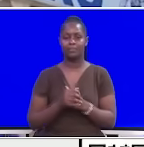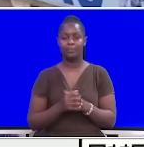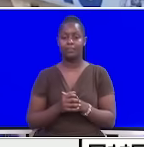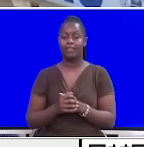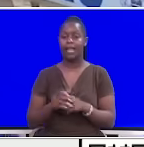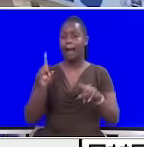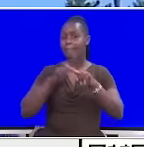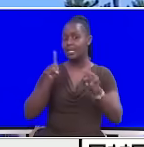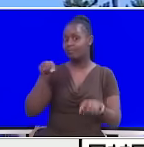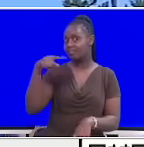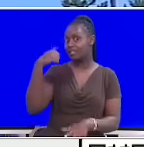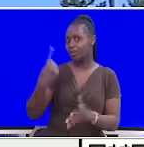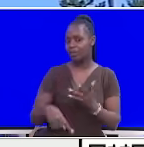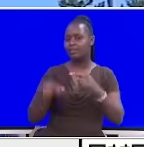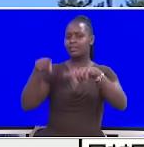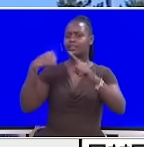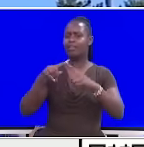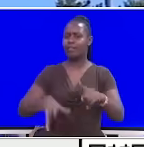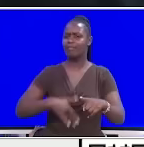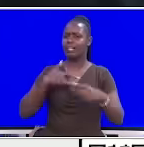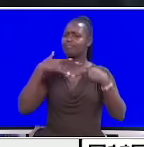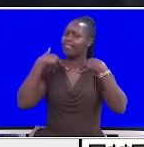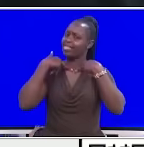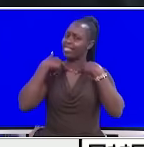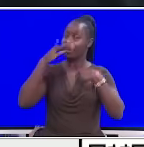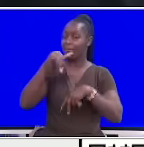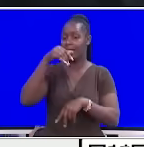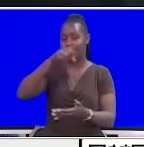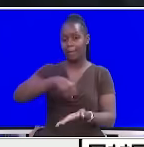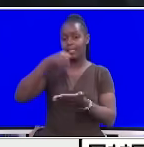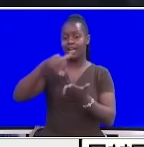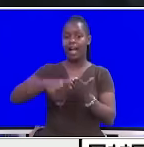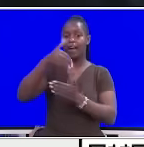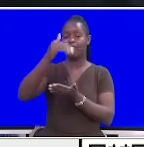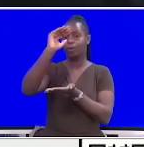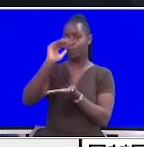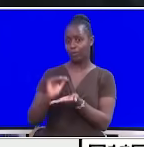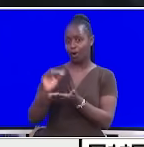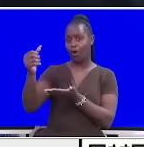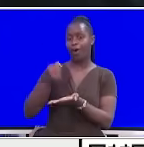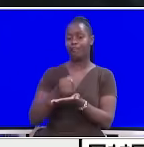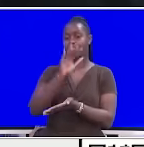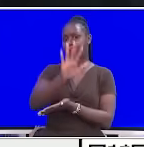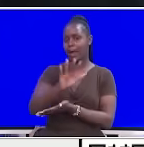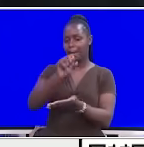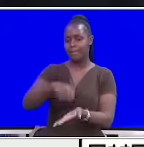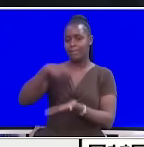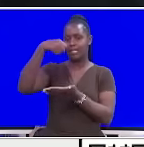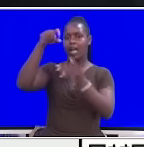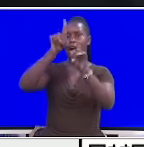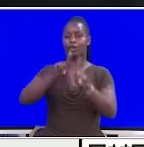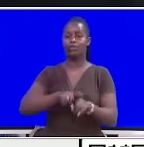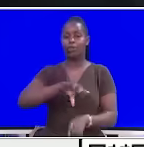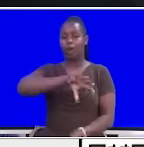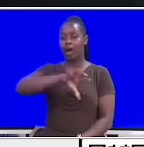hivyo akisema amekandamizwa na bajeti hiyo baada ya wakilishi wadi kupunguza bajeti ya afisi yake pamoja na miradi ya